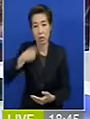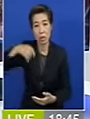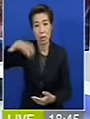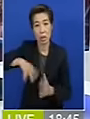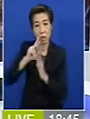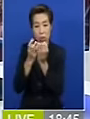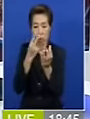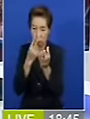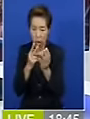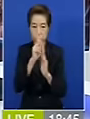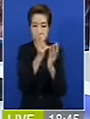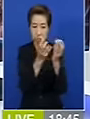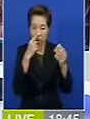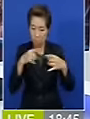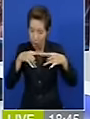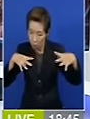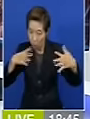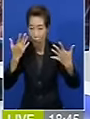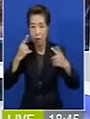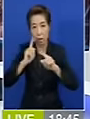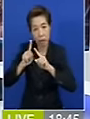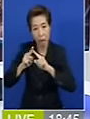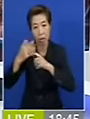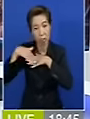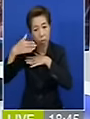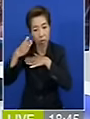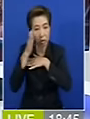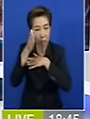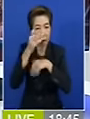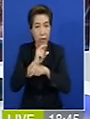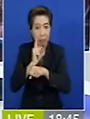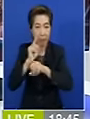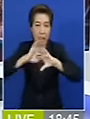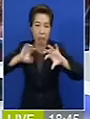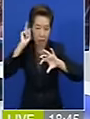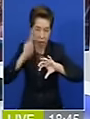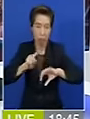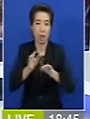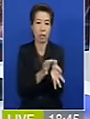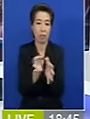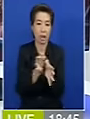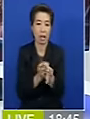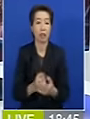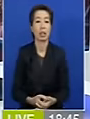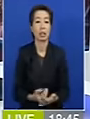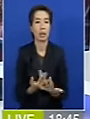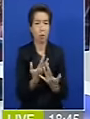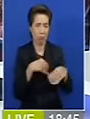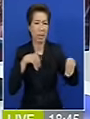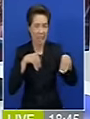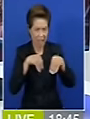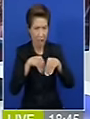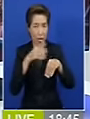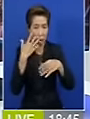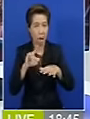วินิจฉัยแล้วมีความเห็นที่แตกต่างกันออกไปขั้นตอนจากนี้นี่แหละครับเป็นส่วนที่รัฐบาลจะต้องชี้แจงอืค่ะแต่ก็อีกไม่นานแล้วนะ